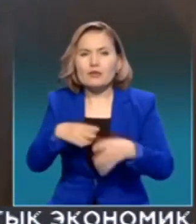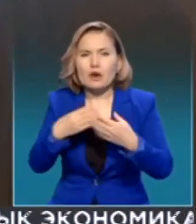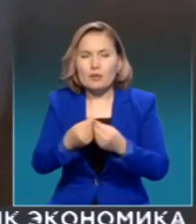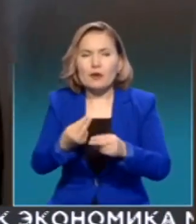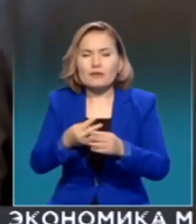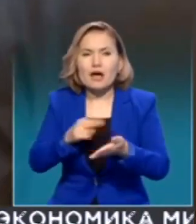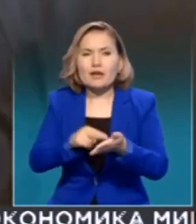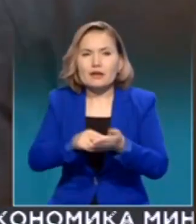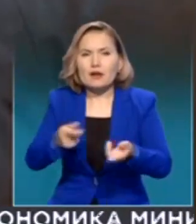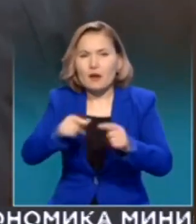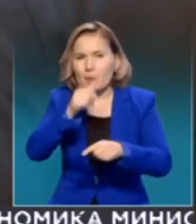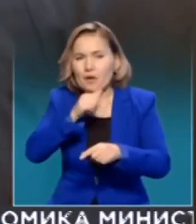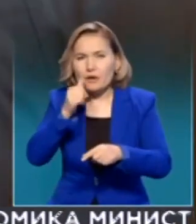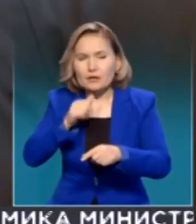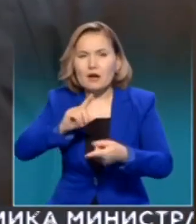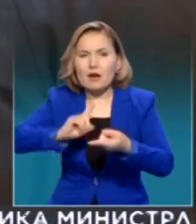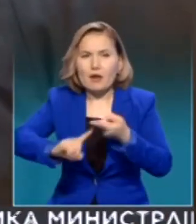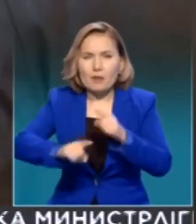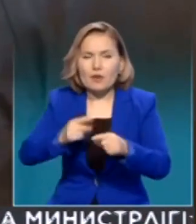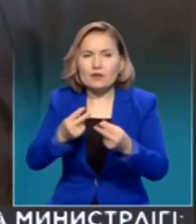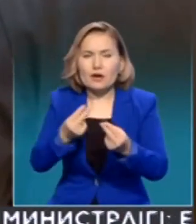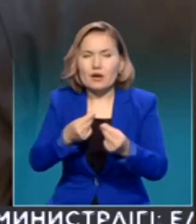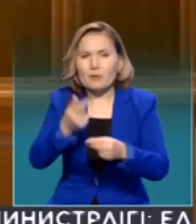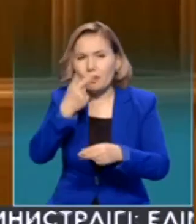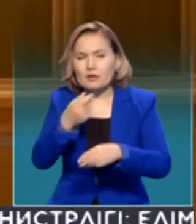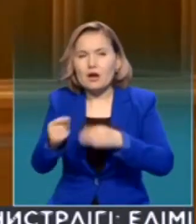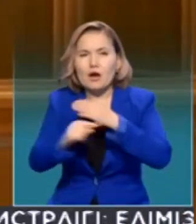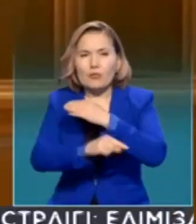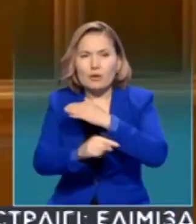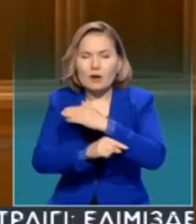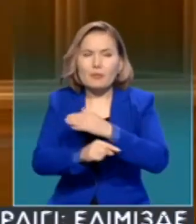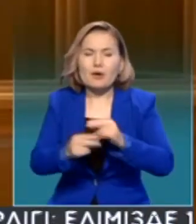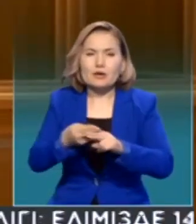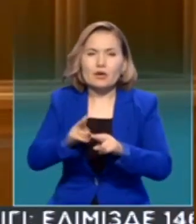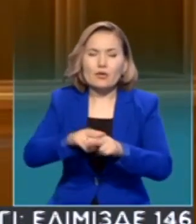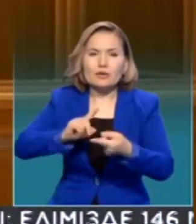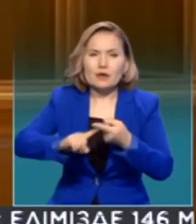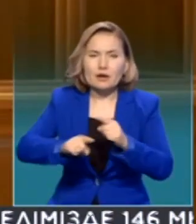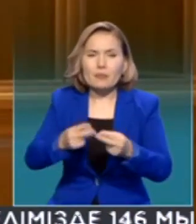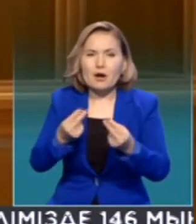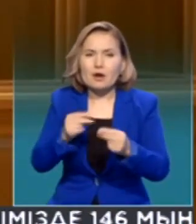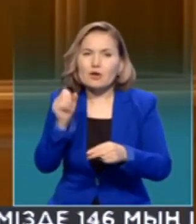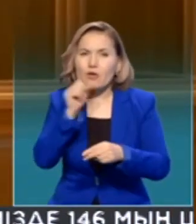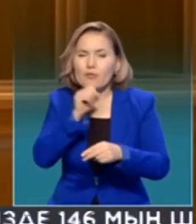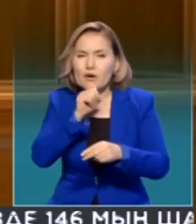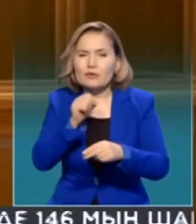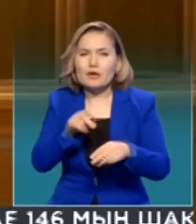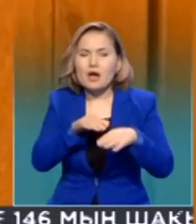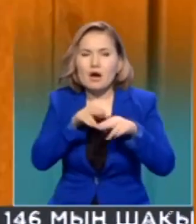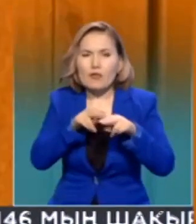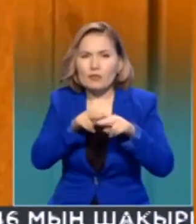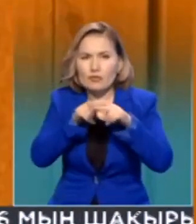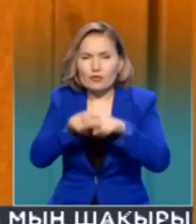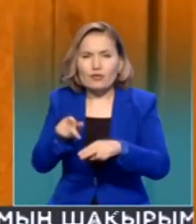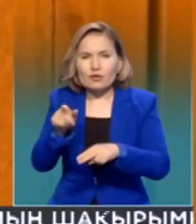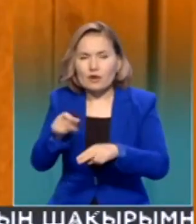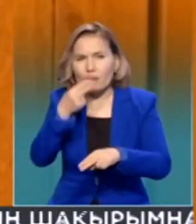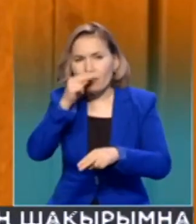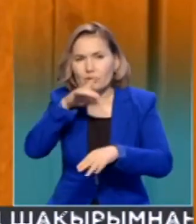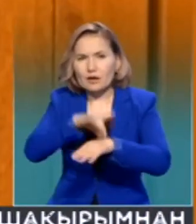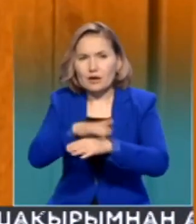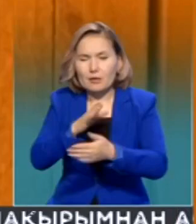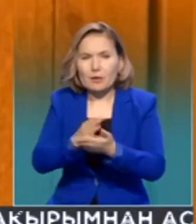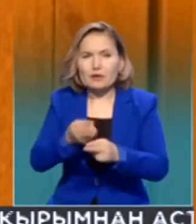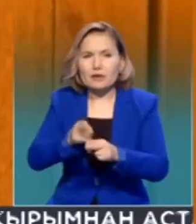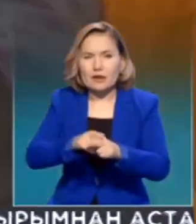тарифтерді заңсыз көтеру, монополиялық табыс табу, жалған кәсіпорындар құру арқылы ақша аударымдарын жүргізу бойынша айып тағылды. Оның